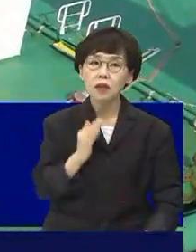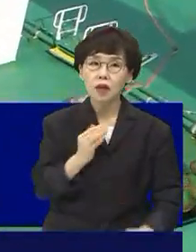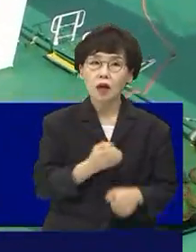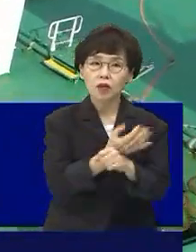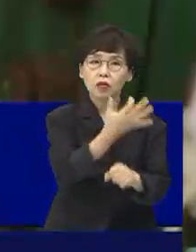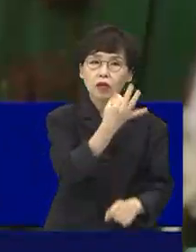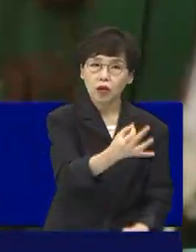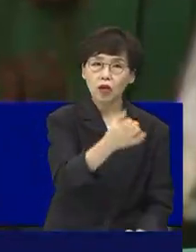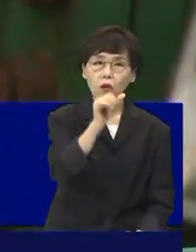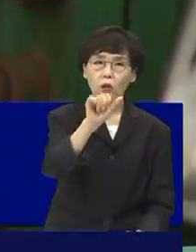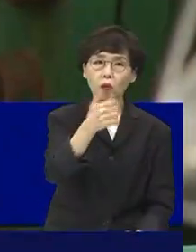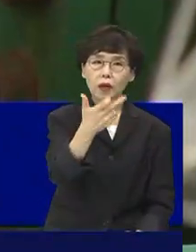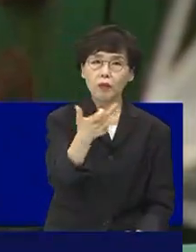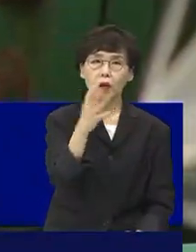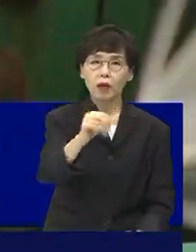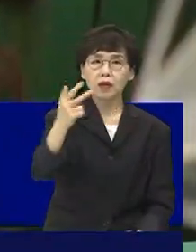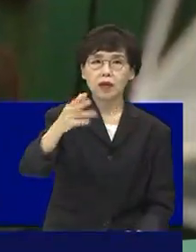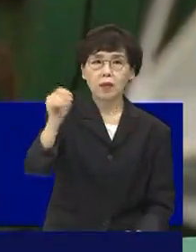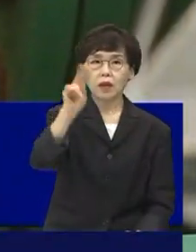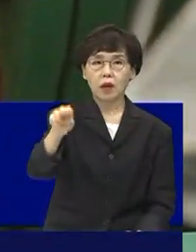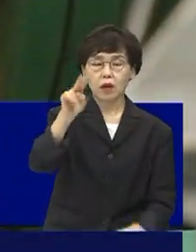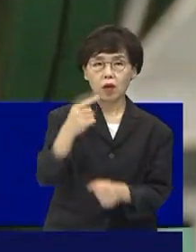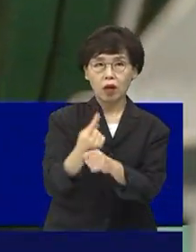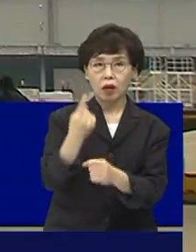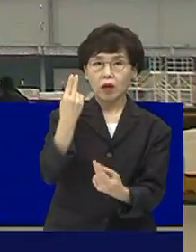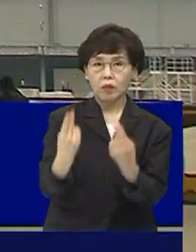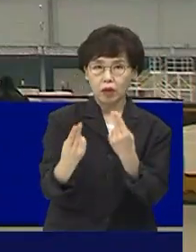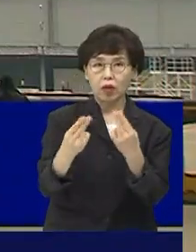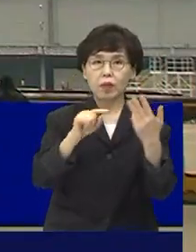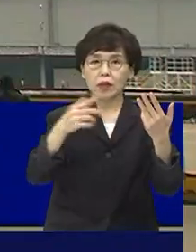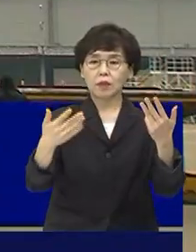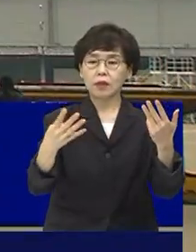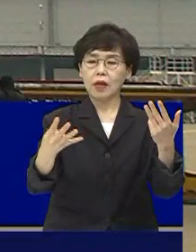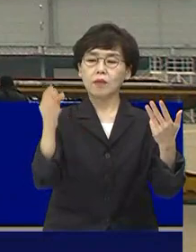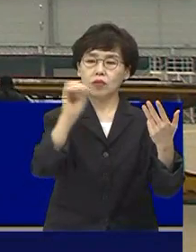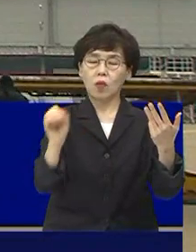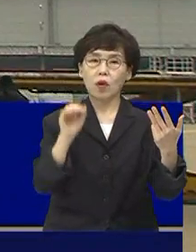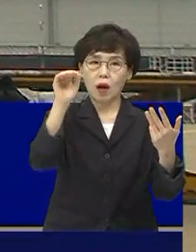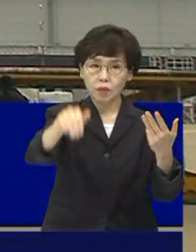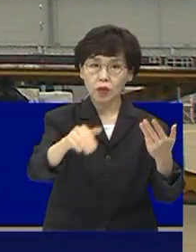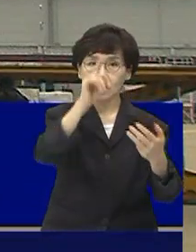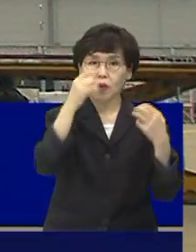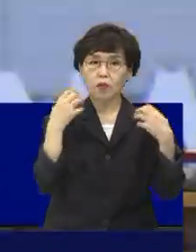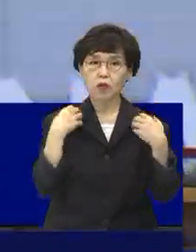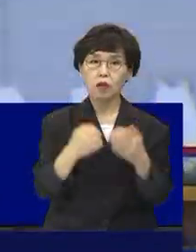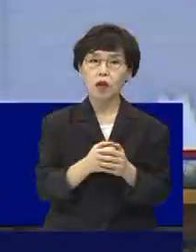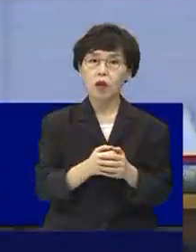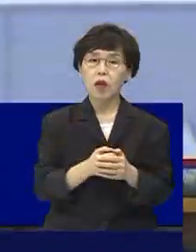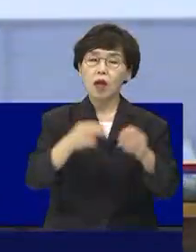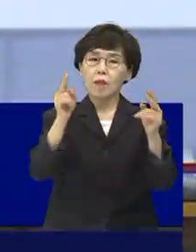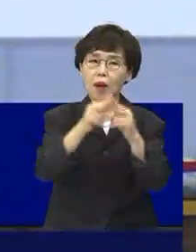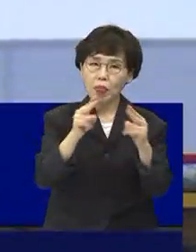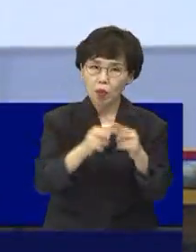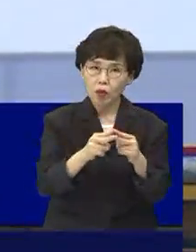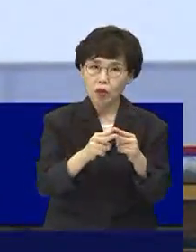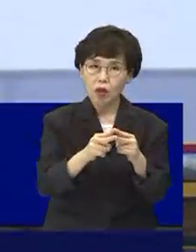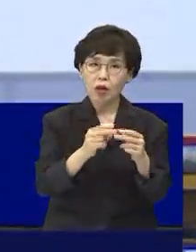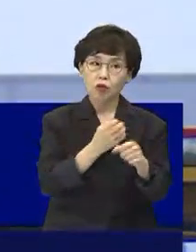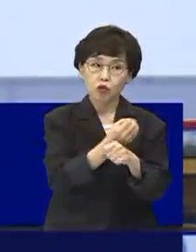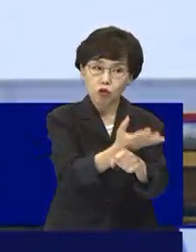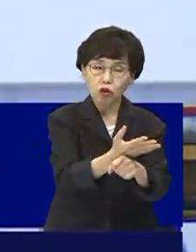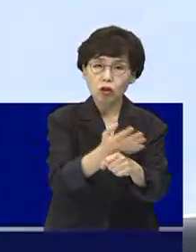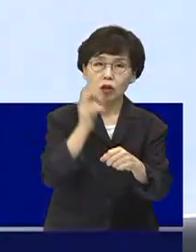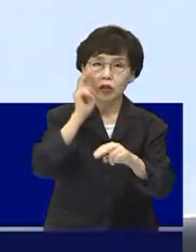518억 7천만 달러로 1년 전보다 8.4% 감소했습니다 정부는 주력 수출품인 반도체와